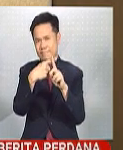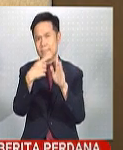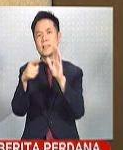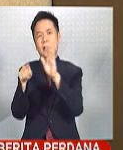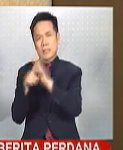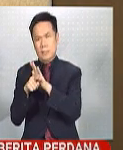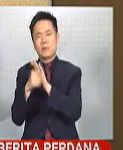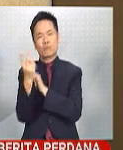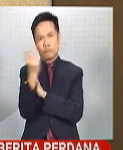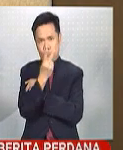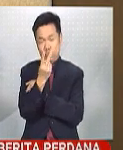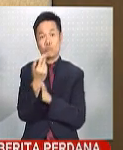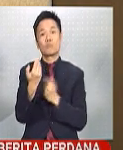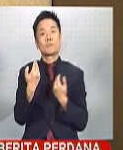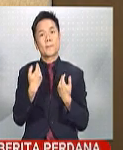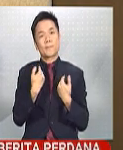antara